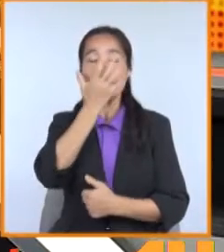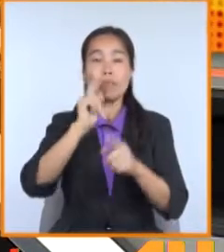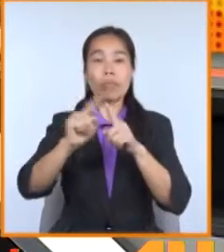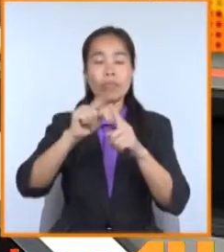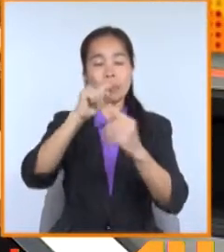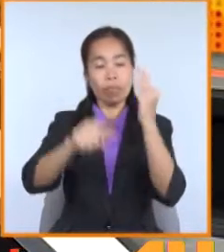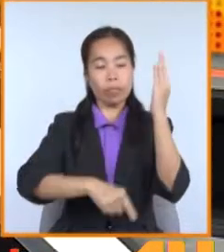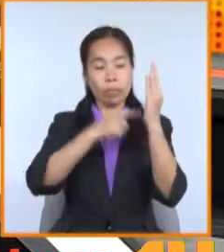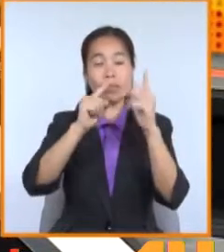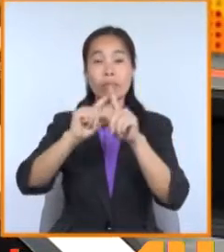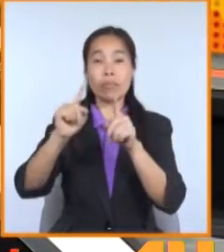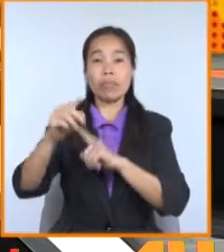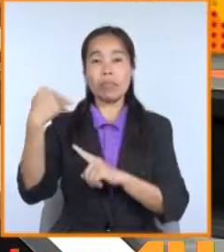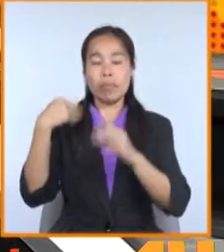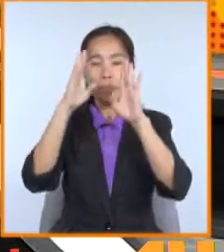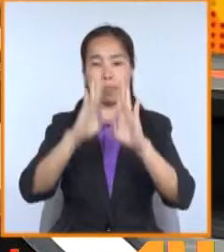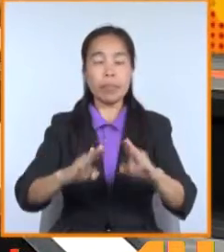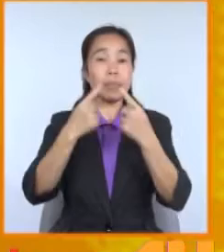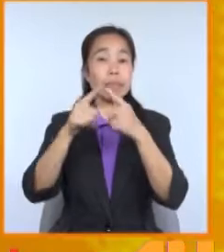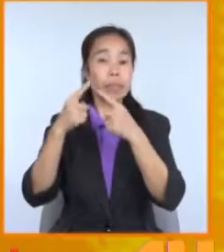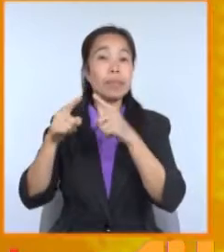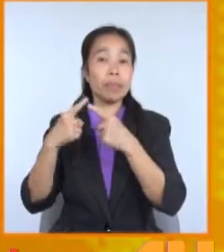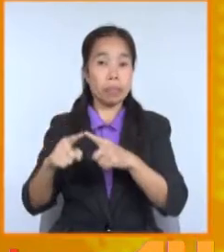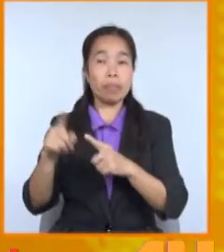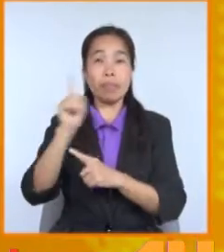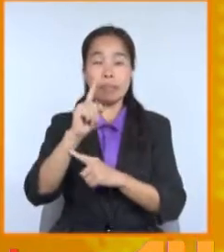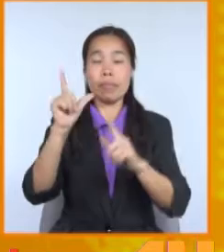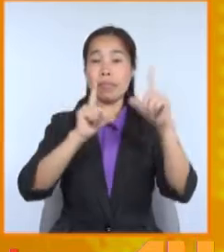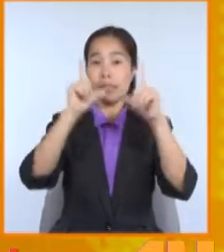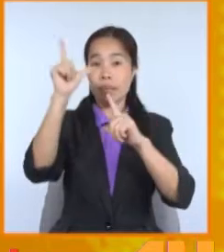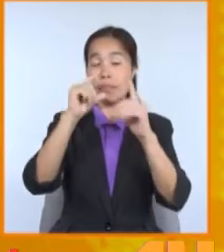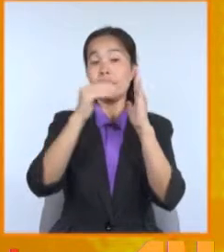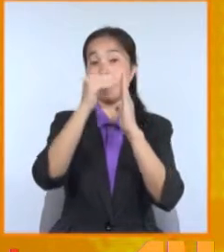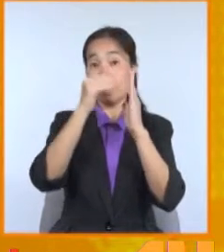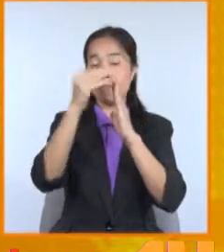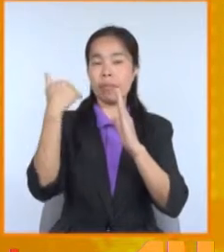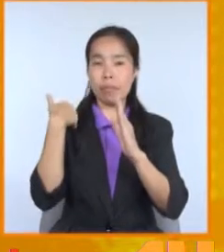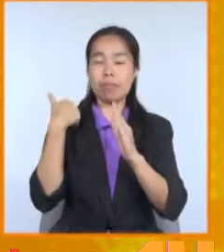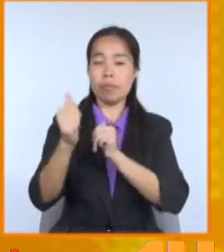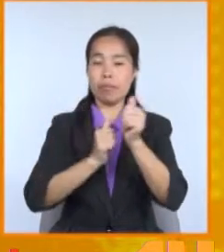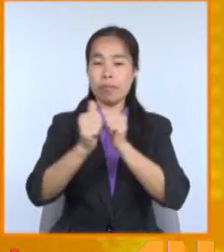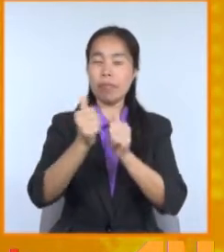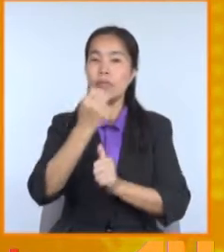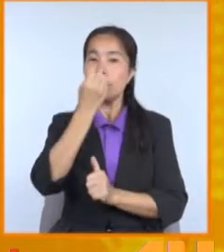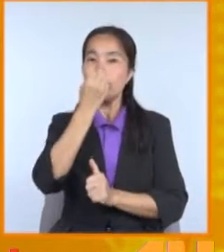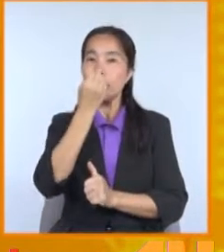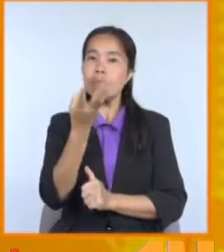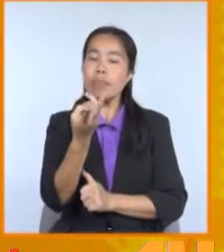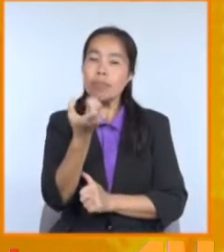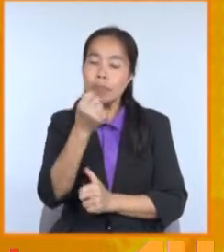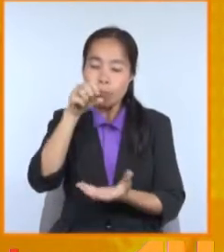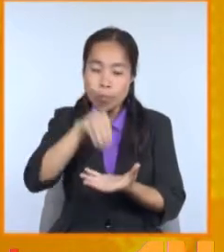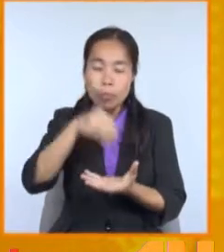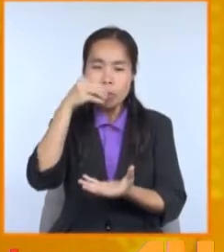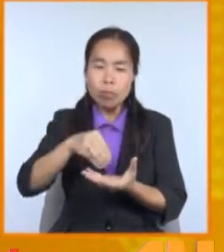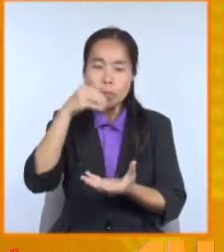แต่ละที่ก็จะมีเอกลักษณ์ที่โดดเด่นต่างกันอยู่ที่นี่ที่เชียงคานจังหวัดเลยนะคะเขามีการแข่งขันกินข้าวปุ้นน้ำแจ่วอา